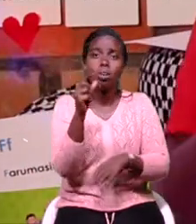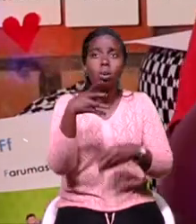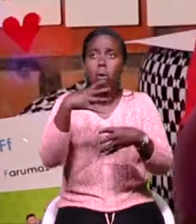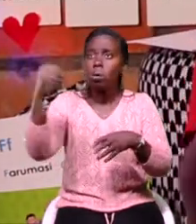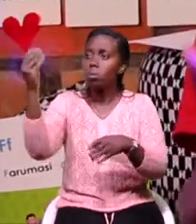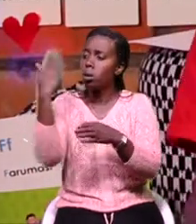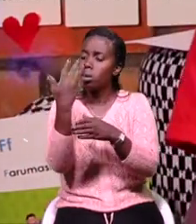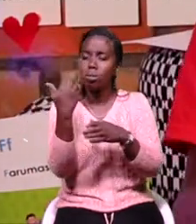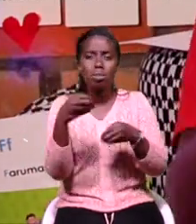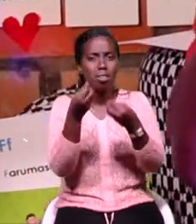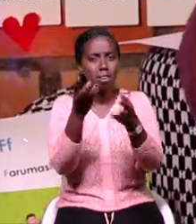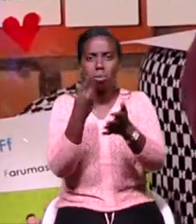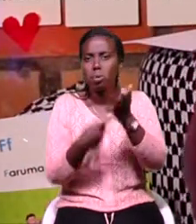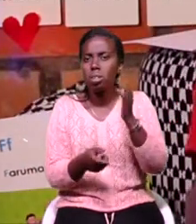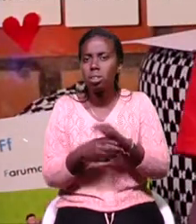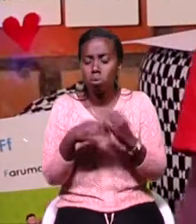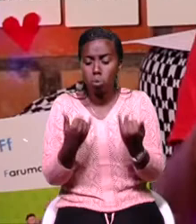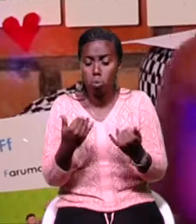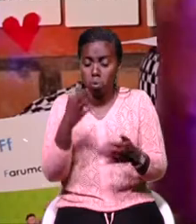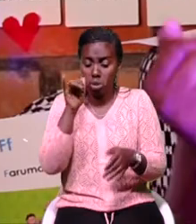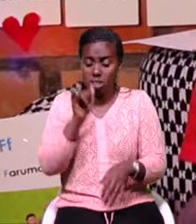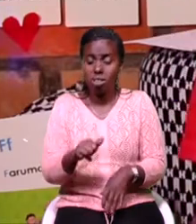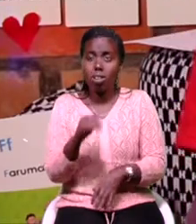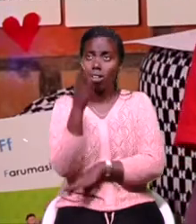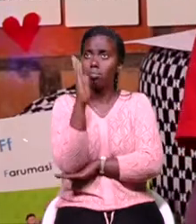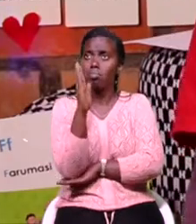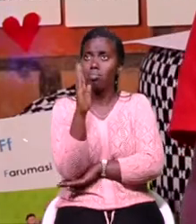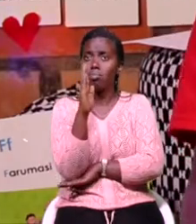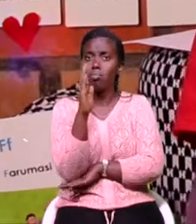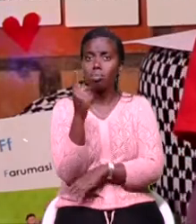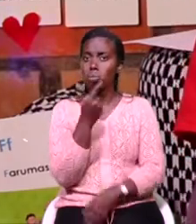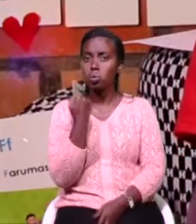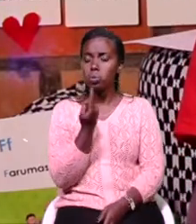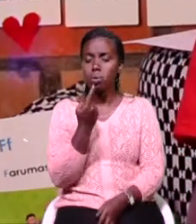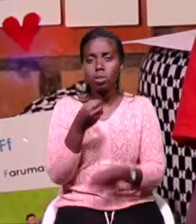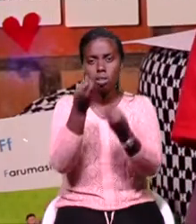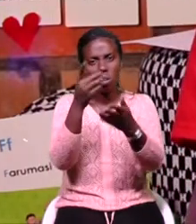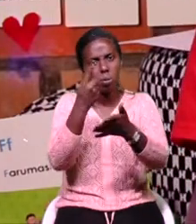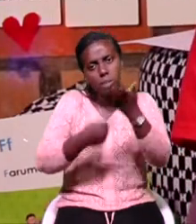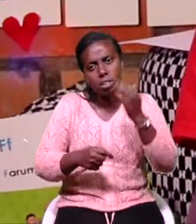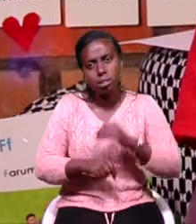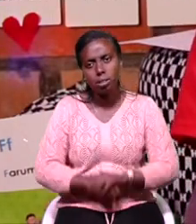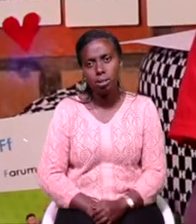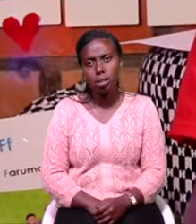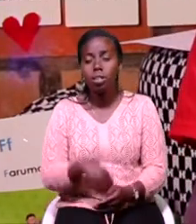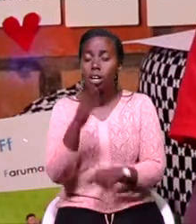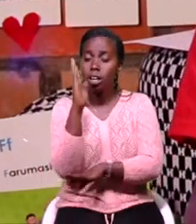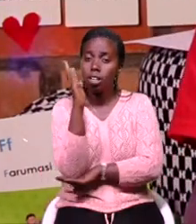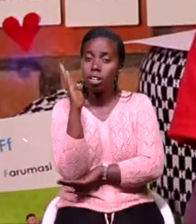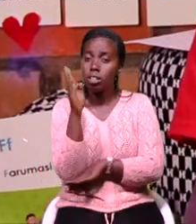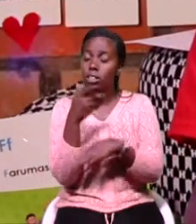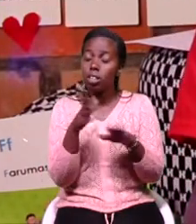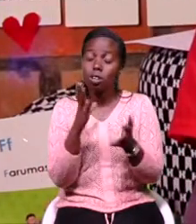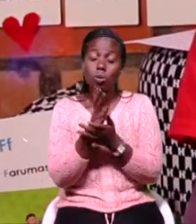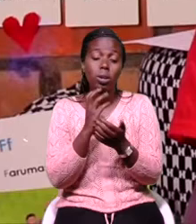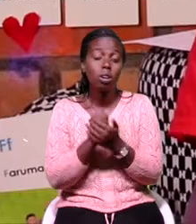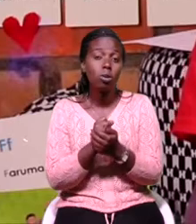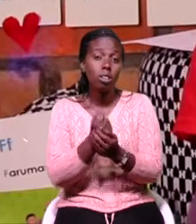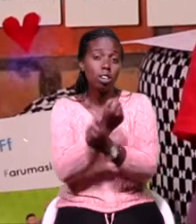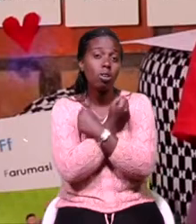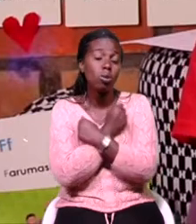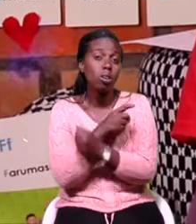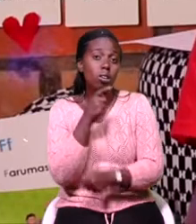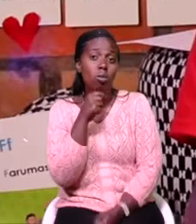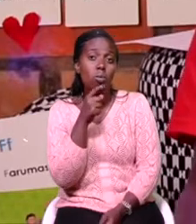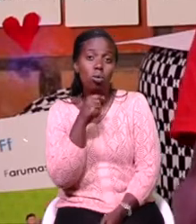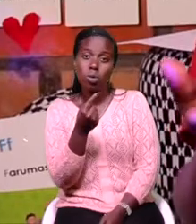amababi ndaguha iki nsigaye ndi igihimba gusa niki kintu ndibuze kuguha igiti kirangije kuko cyakundaga umuhungu